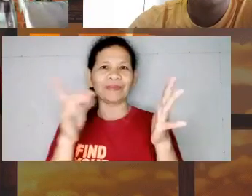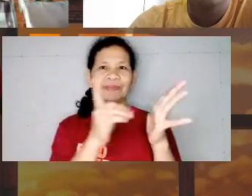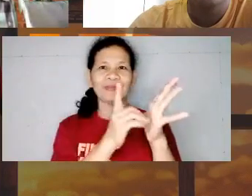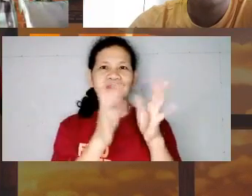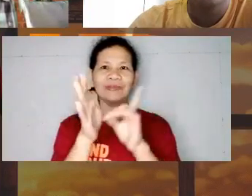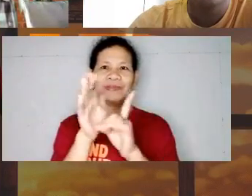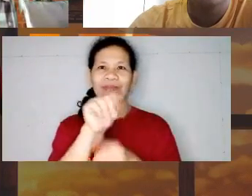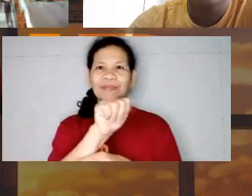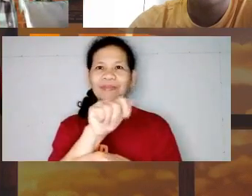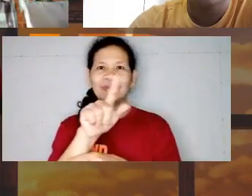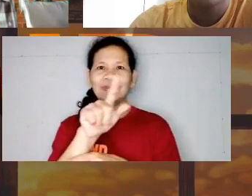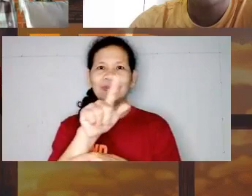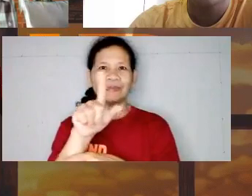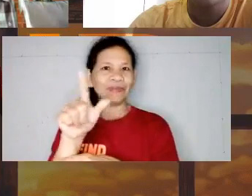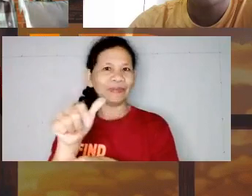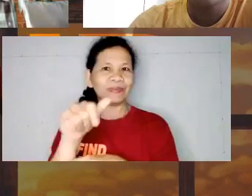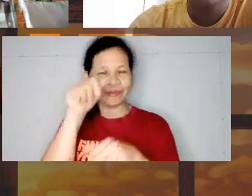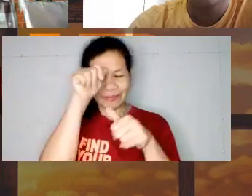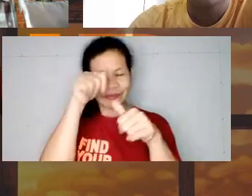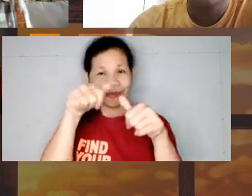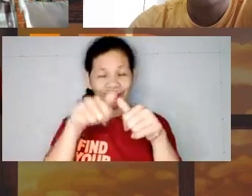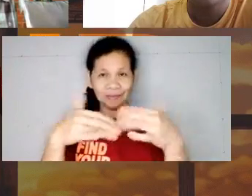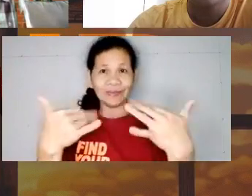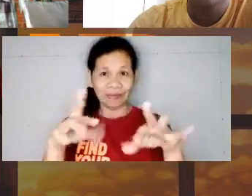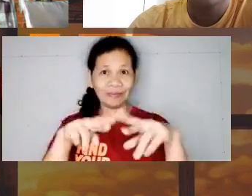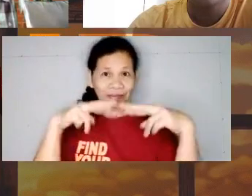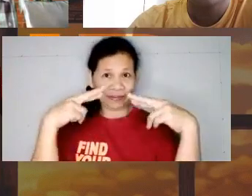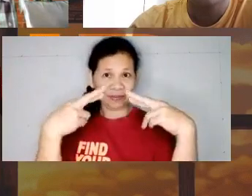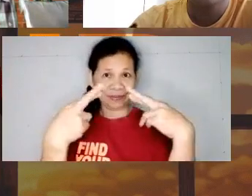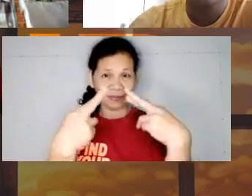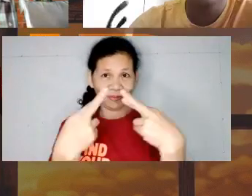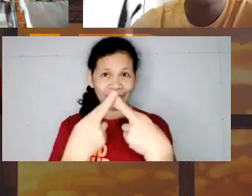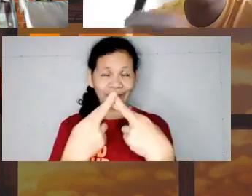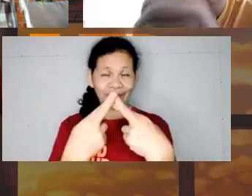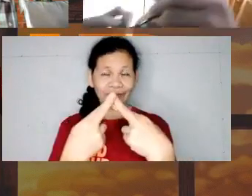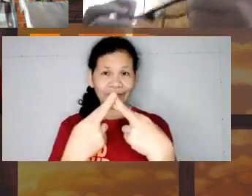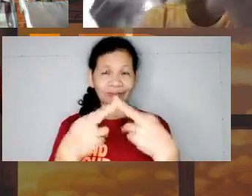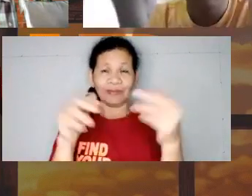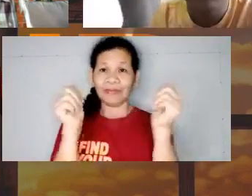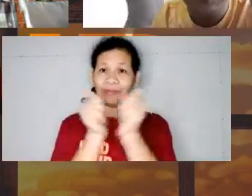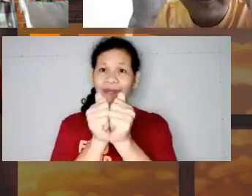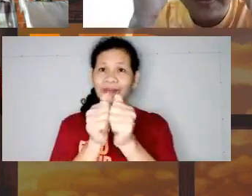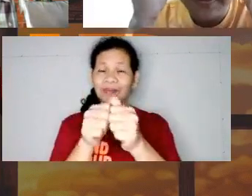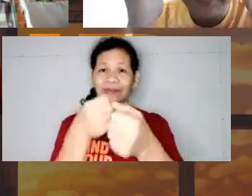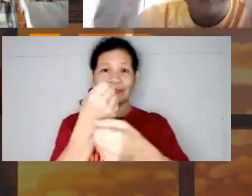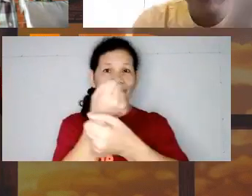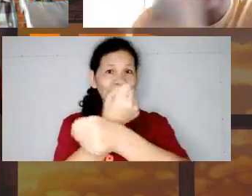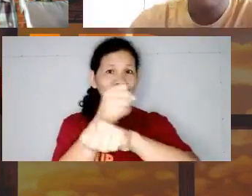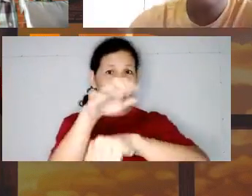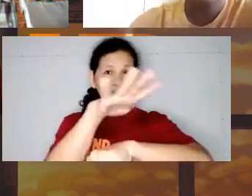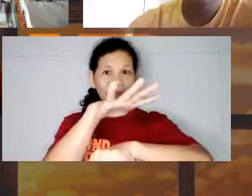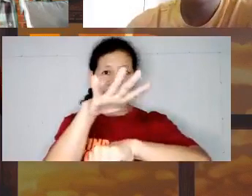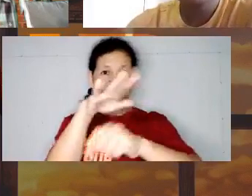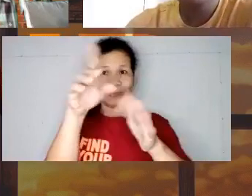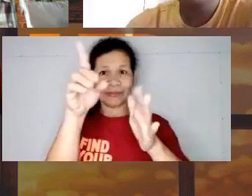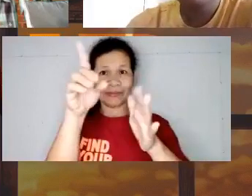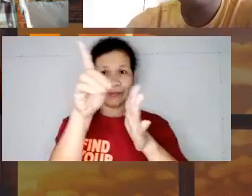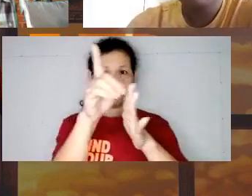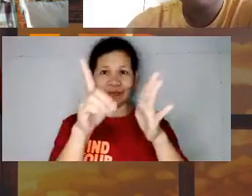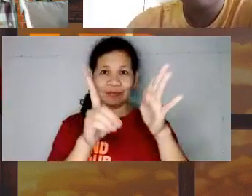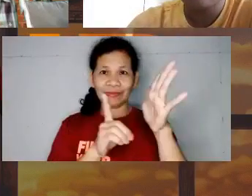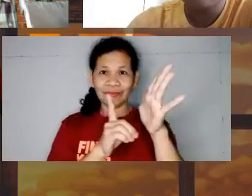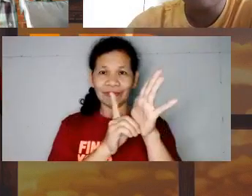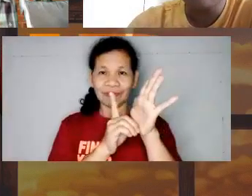nating kakalimutan, related pa rin po ito doon sa Sanctuary Doctrine. Ano po, yung judgment na